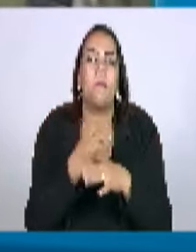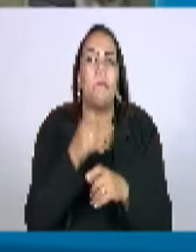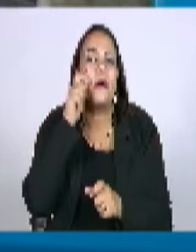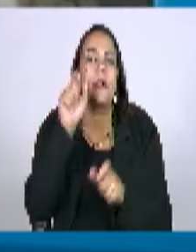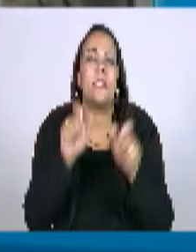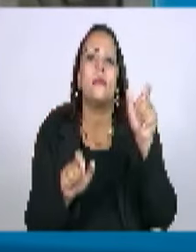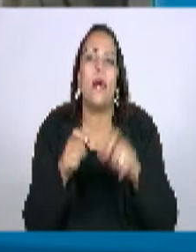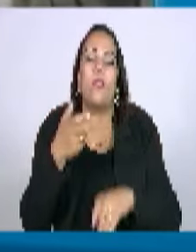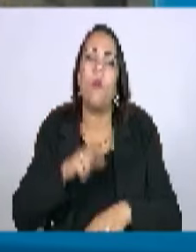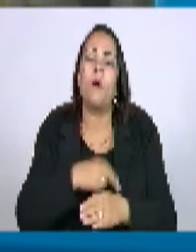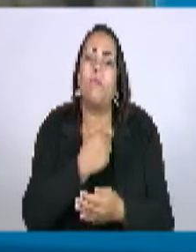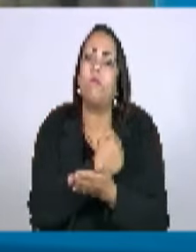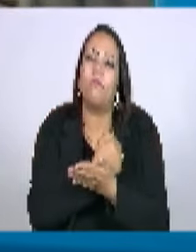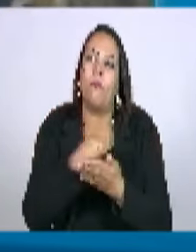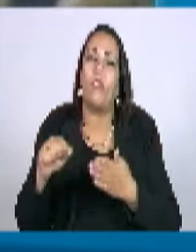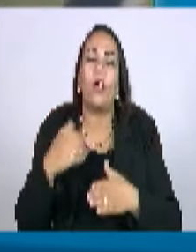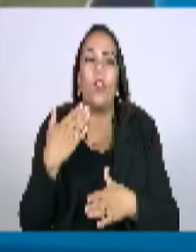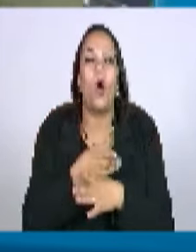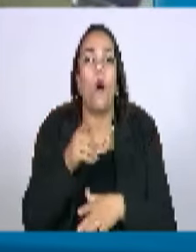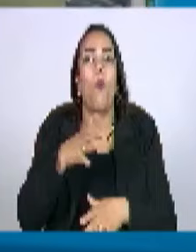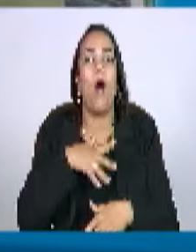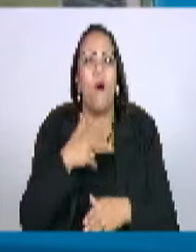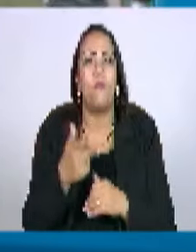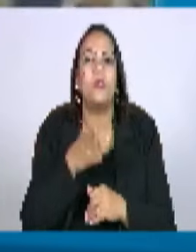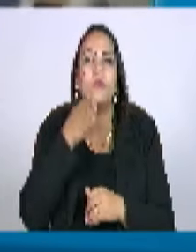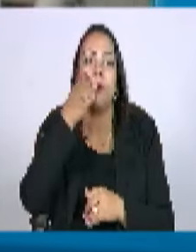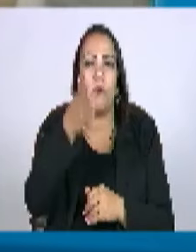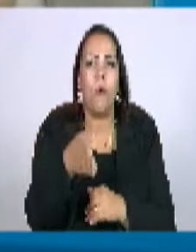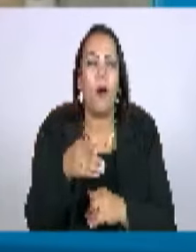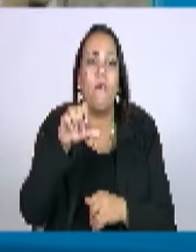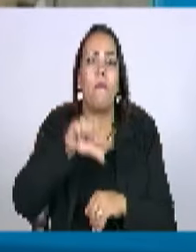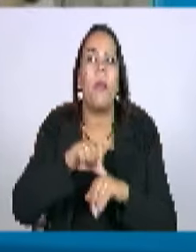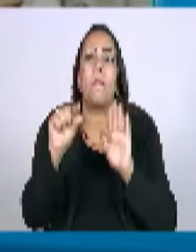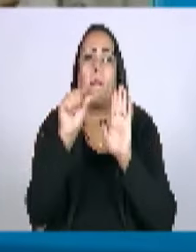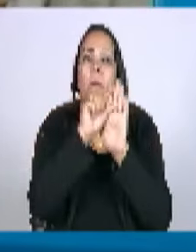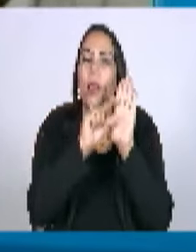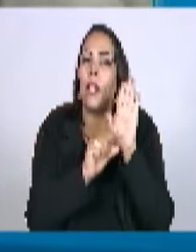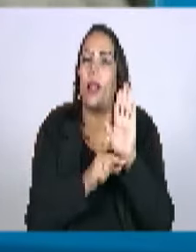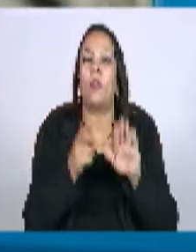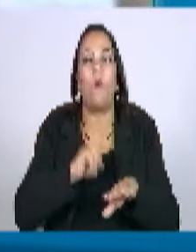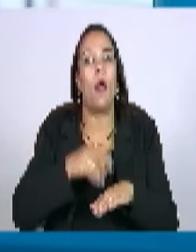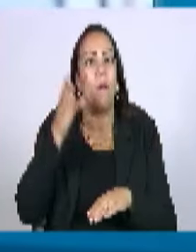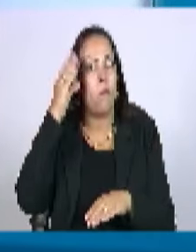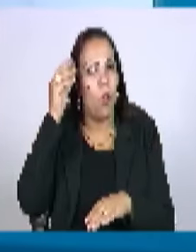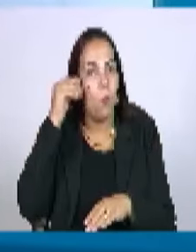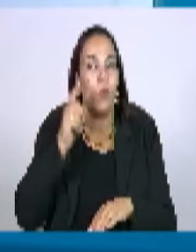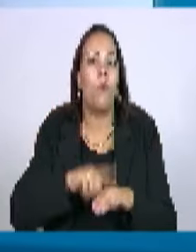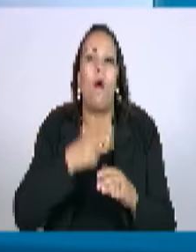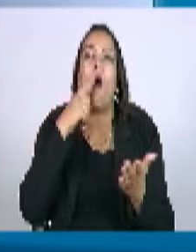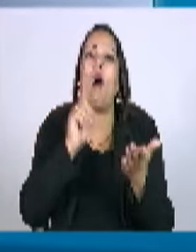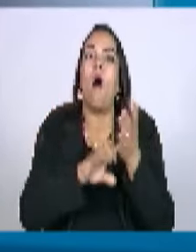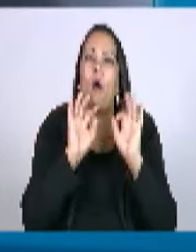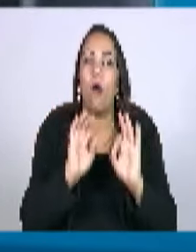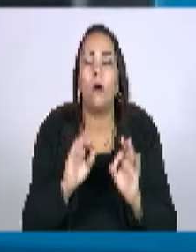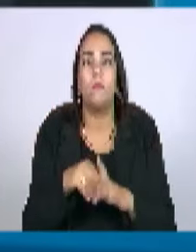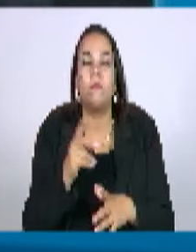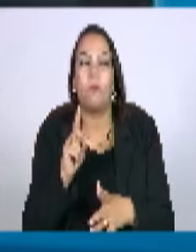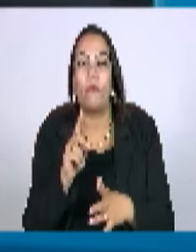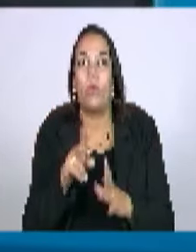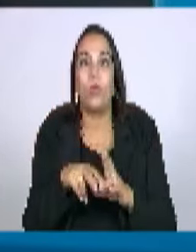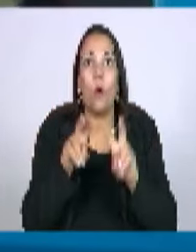اباده ان هم يصلوا الى البيانات والمعلومات والحقائق يعني ماحدش